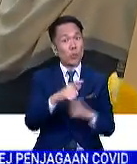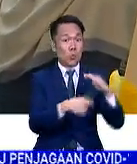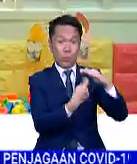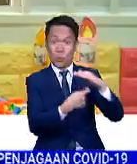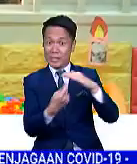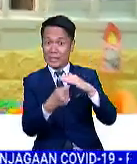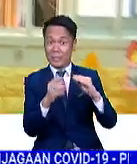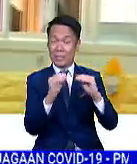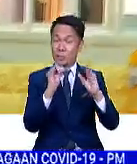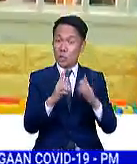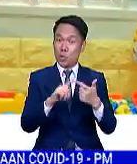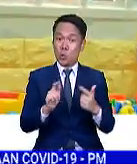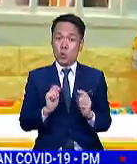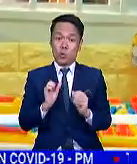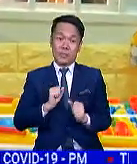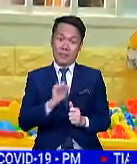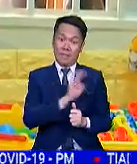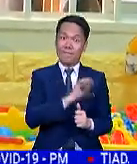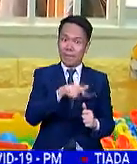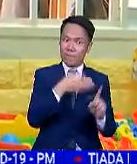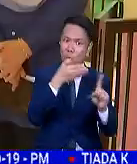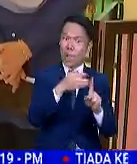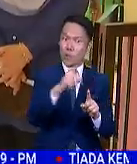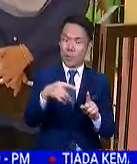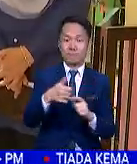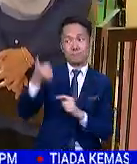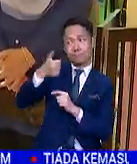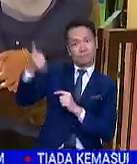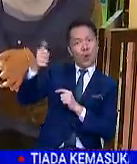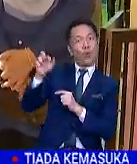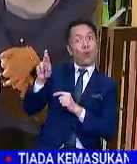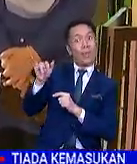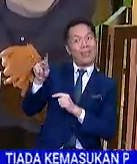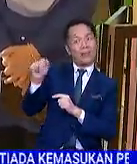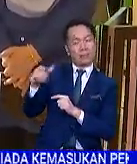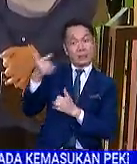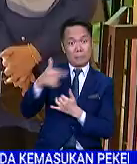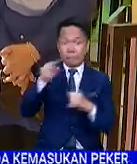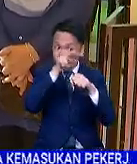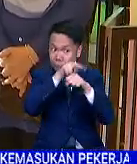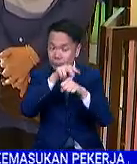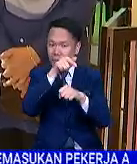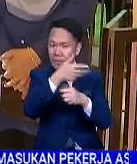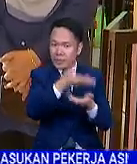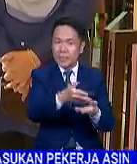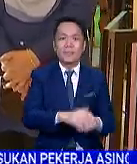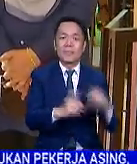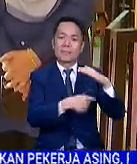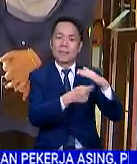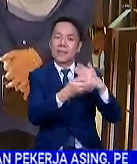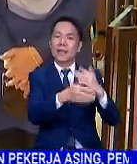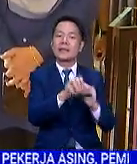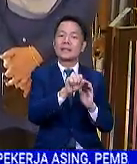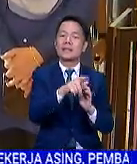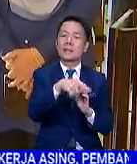kakitangan taska mematuhi SOP ditetapkan. Datuk Seri Rina membuat tinjauan persediaan sebuah taska di Sepang, Selangor.